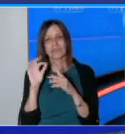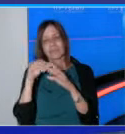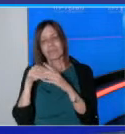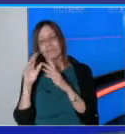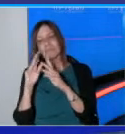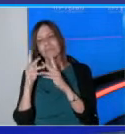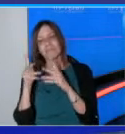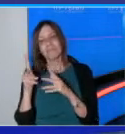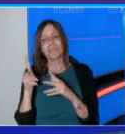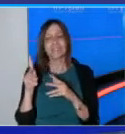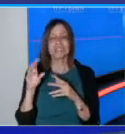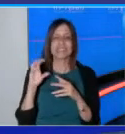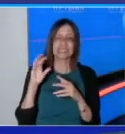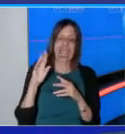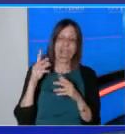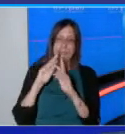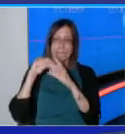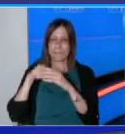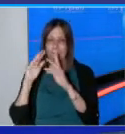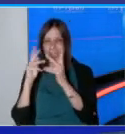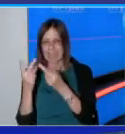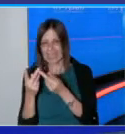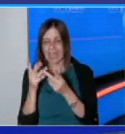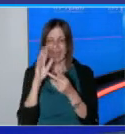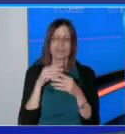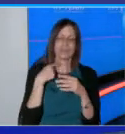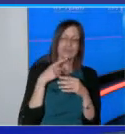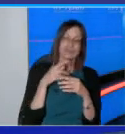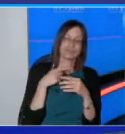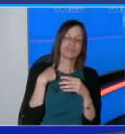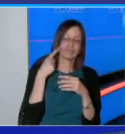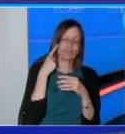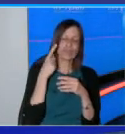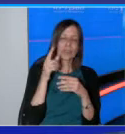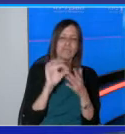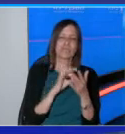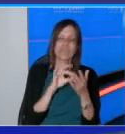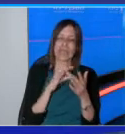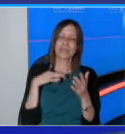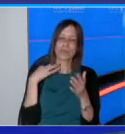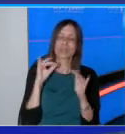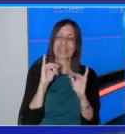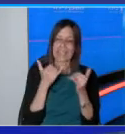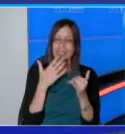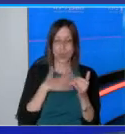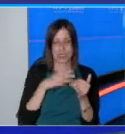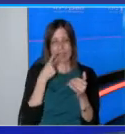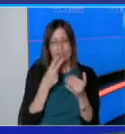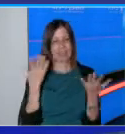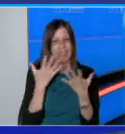אבל אני רגע, אני רוצה למכה אותך, כי הזמן שלי קצר, אני מתנצל. אז אני חושבת שבמשרד הבריאות כן רוצים לראות